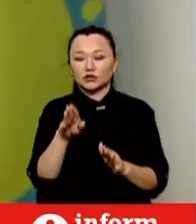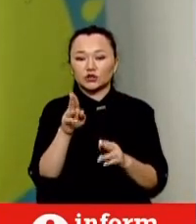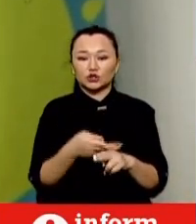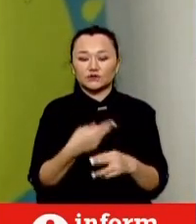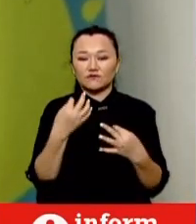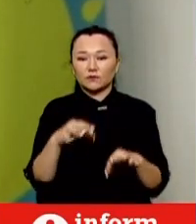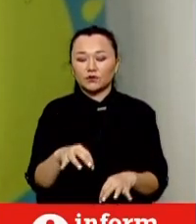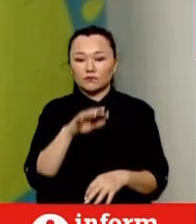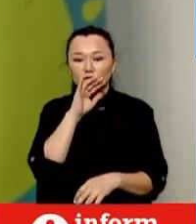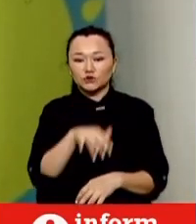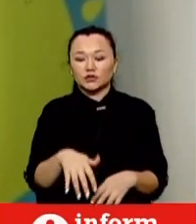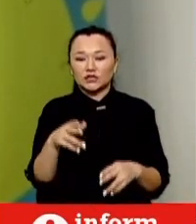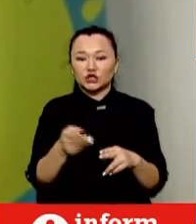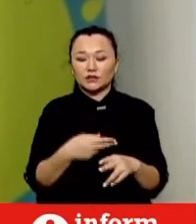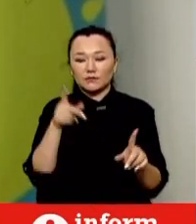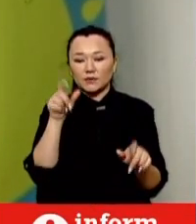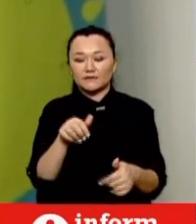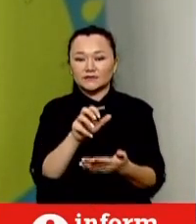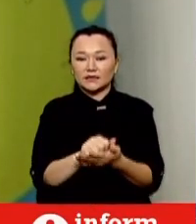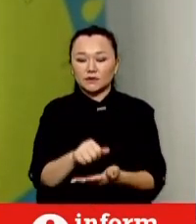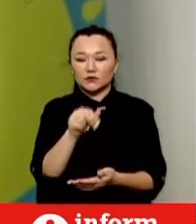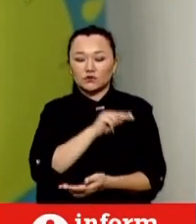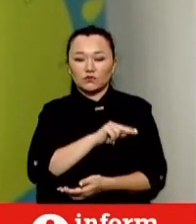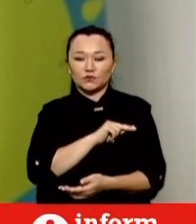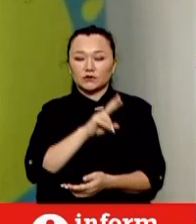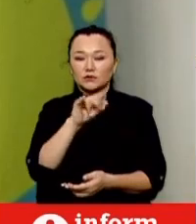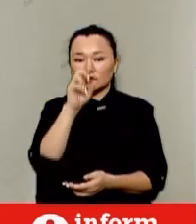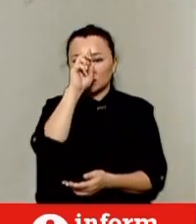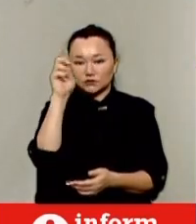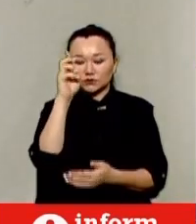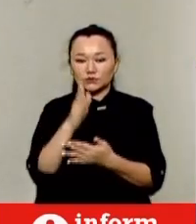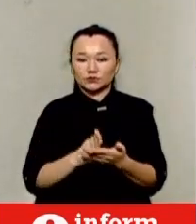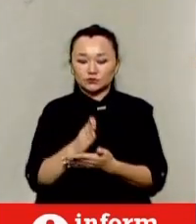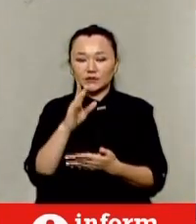с пожизненным лишением права занимать должности на государственной службе,